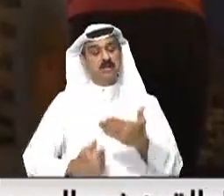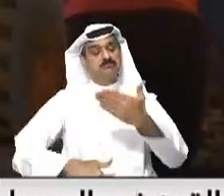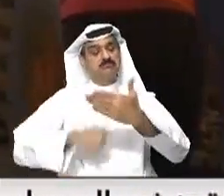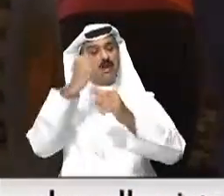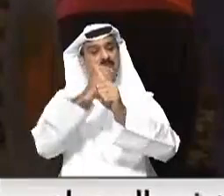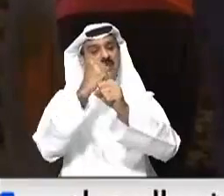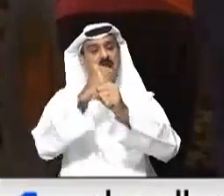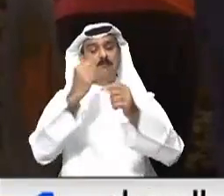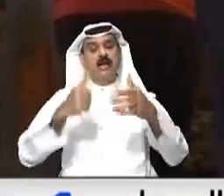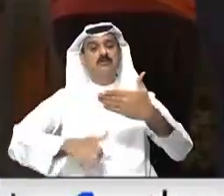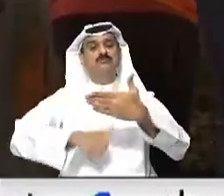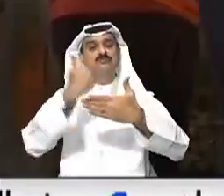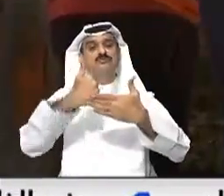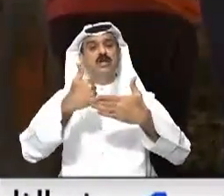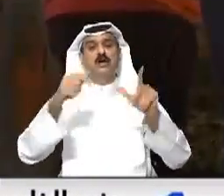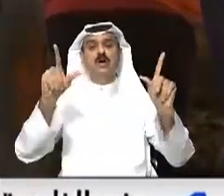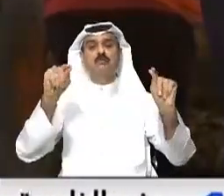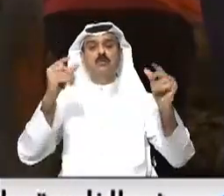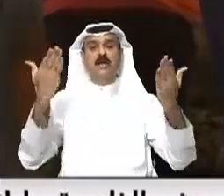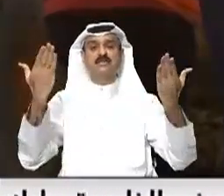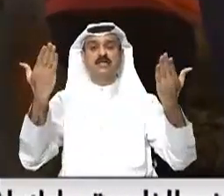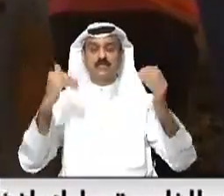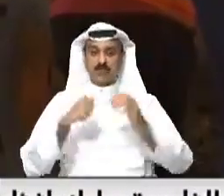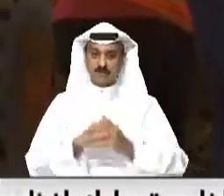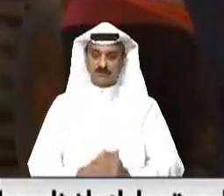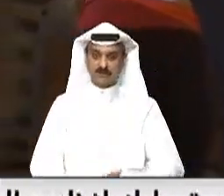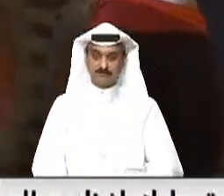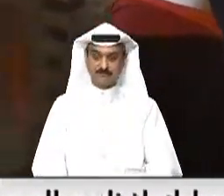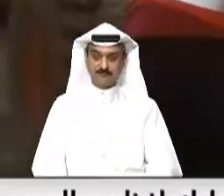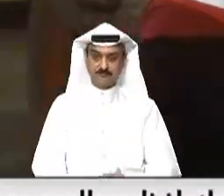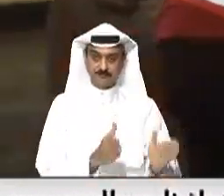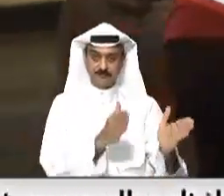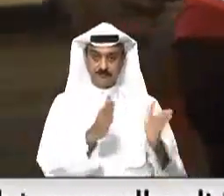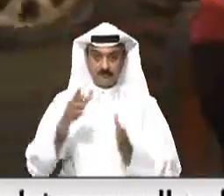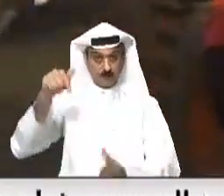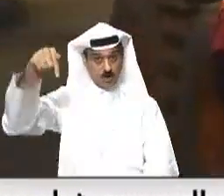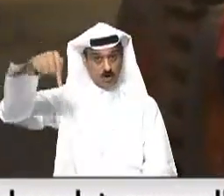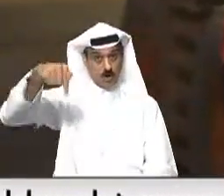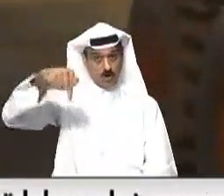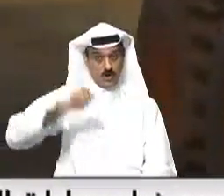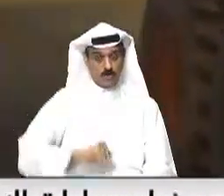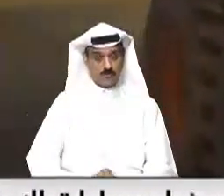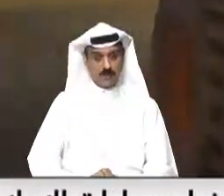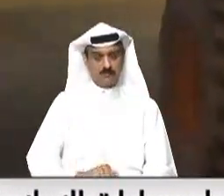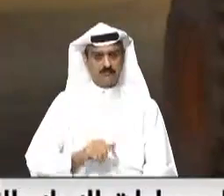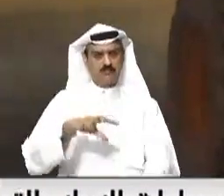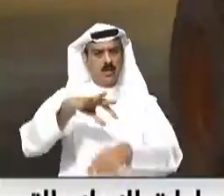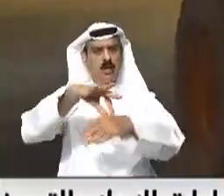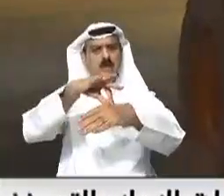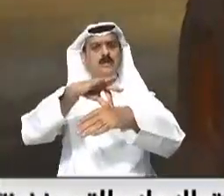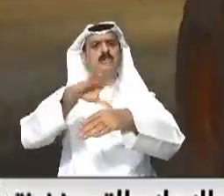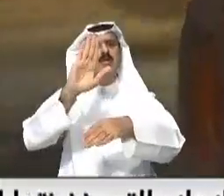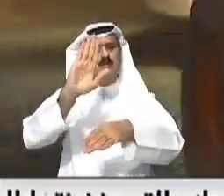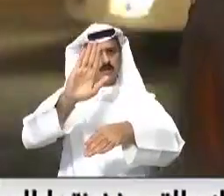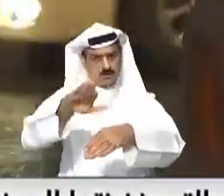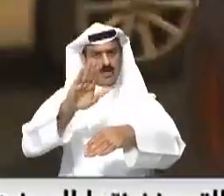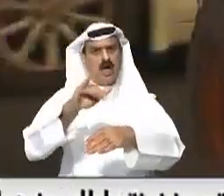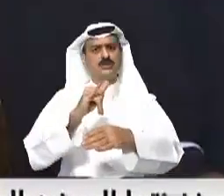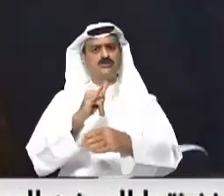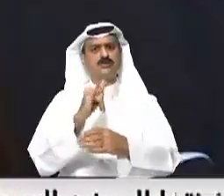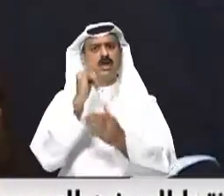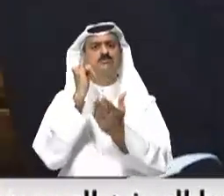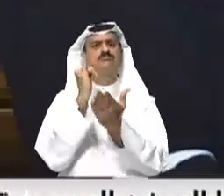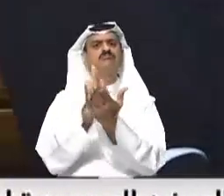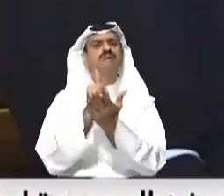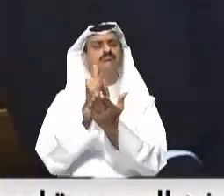مهمة الصيانات الجذرية في دولة الكويت؟ اليوم المواطن يعني يمكن تحمل وزارة الأشغال العامة بما فيه الكفاية